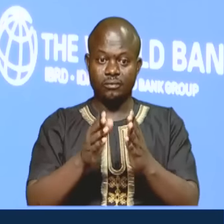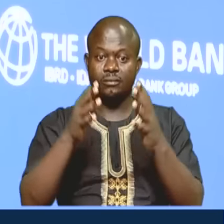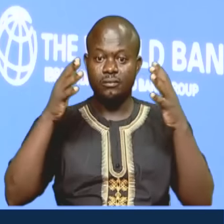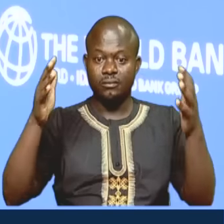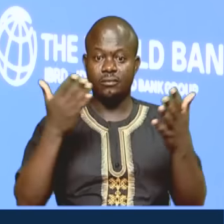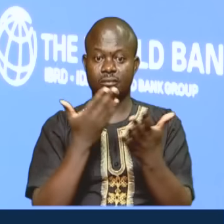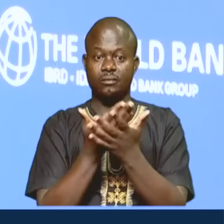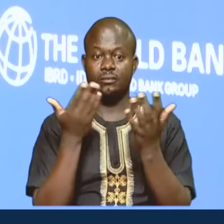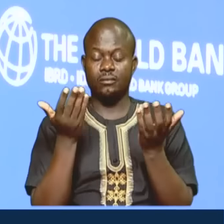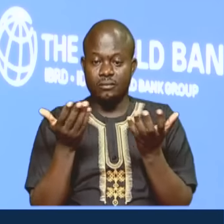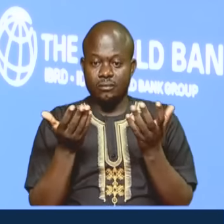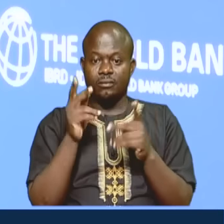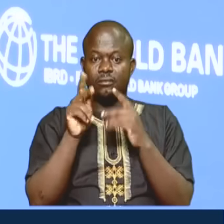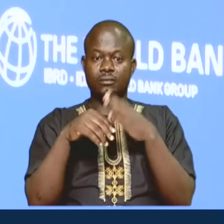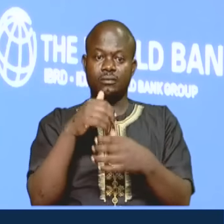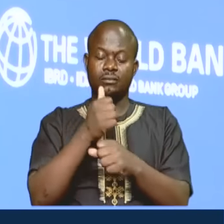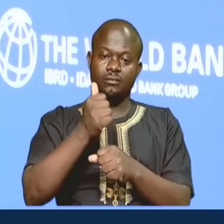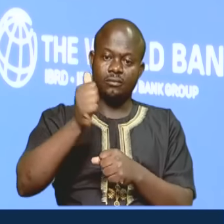ko abikorera